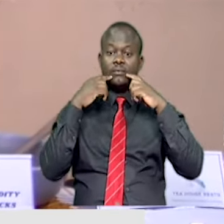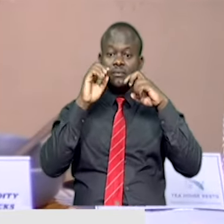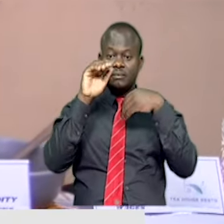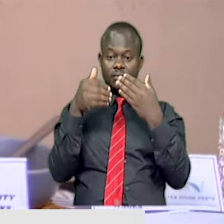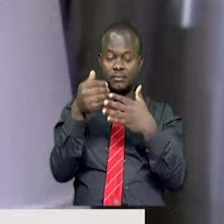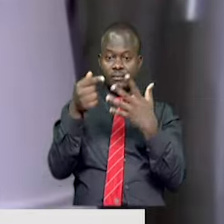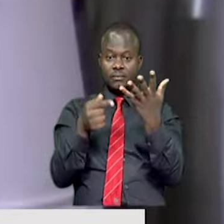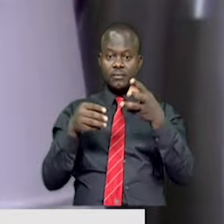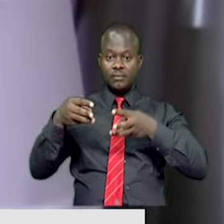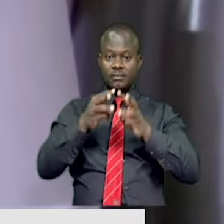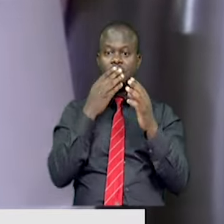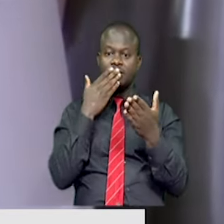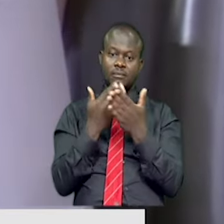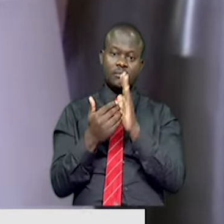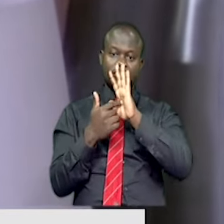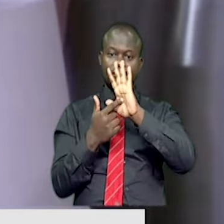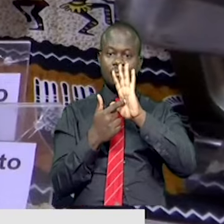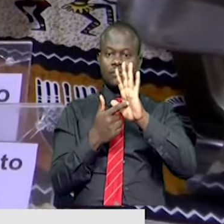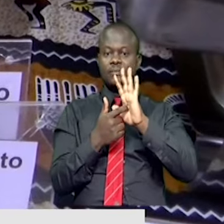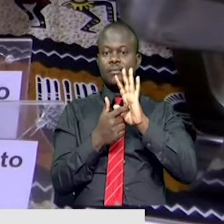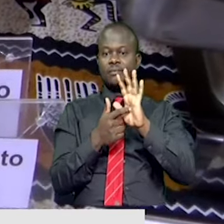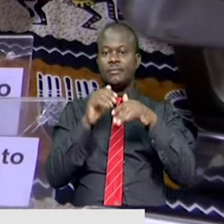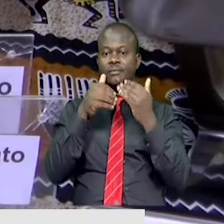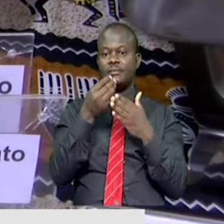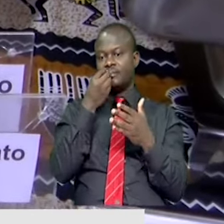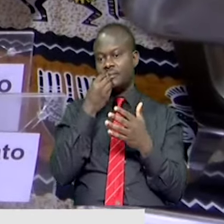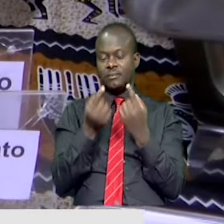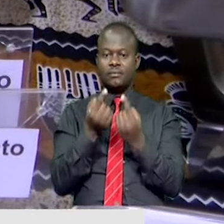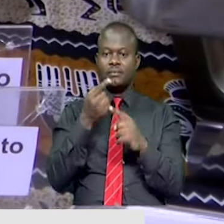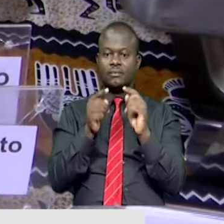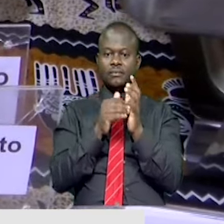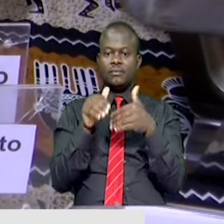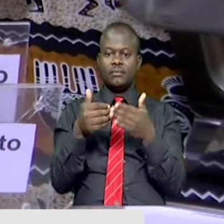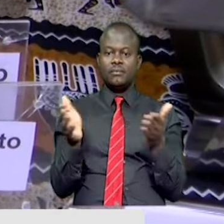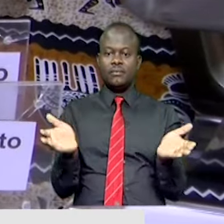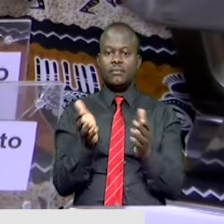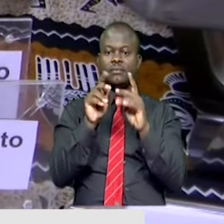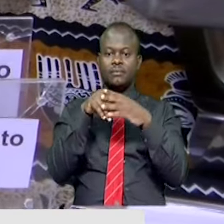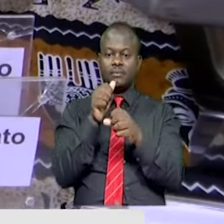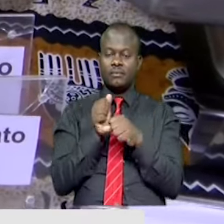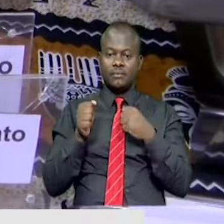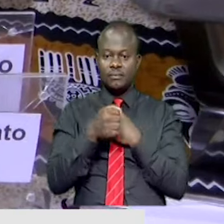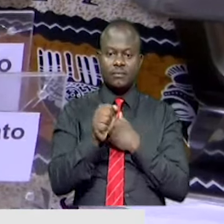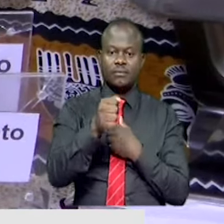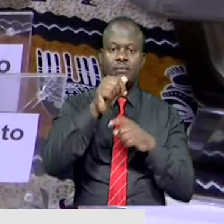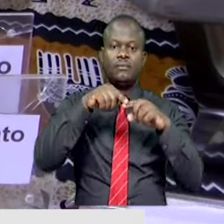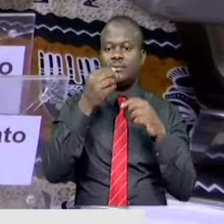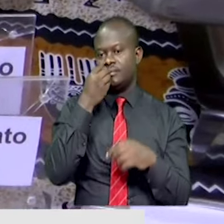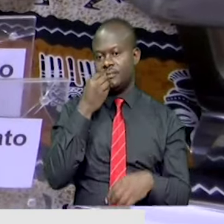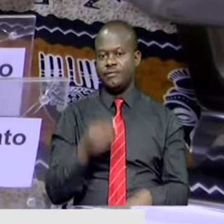aha ari uburyo bwiza bwo kugaragaza indyo itekwa ndetse no gushishikariza abantu gukora ubukerarugendo bushingiye ku byo